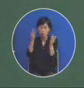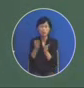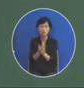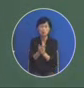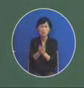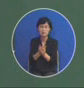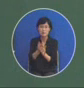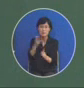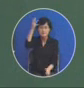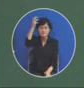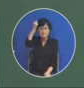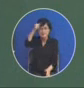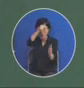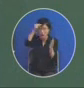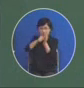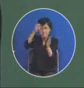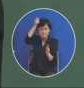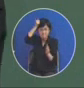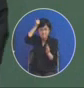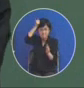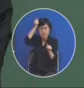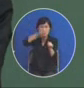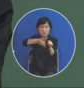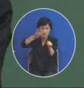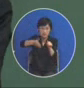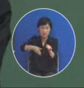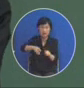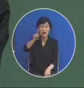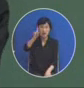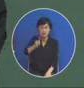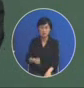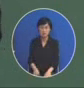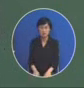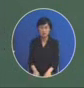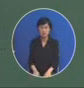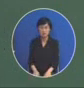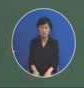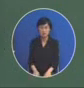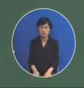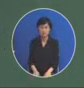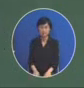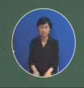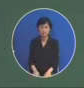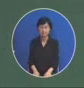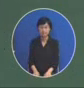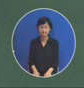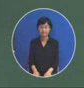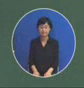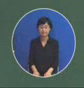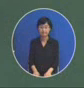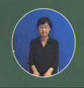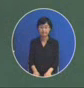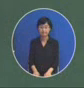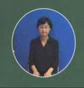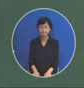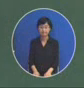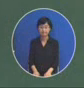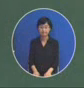something that every congregation or church member and remnant needs to know. 한 가지 때문에 그렇습니다. And it's because of one thing.